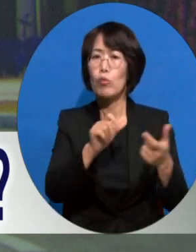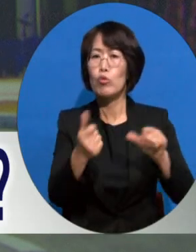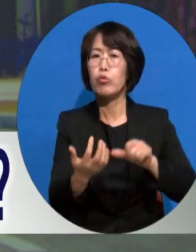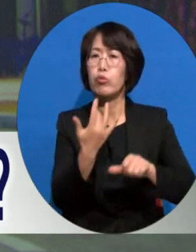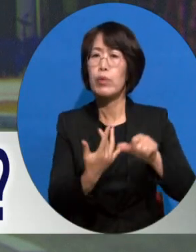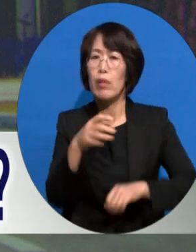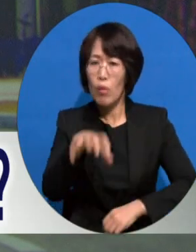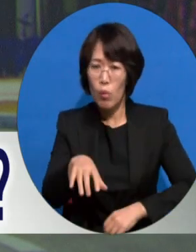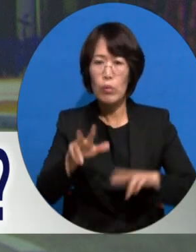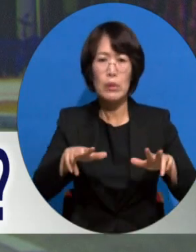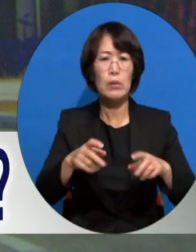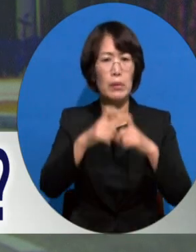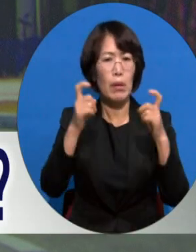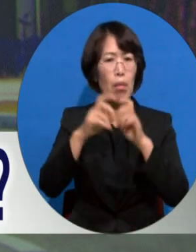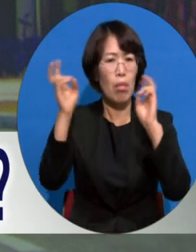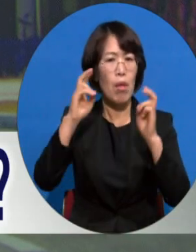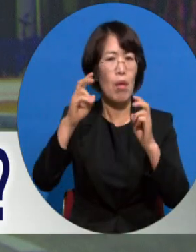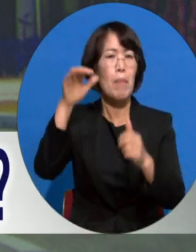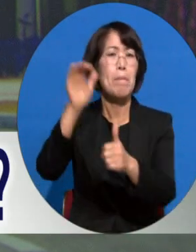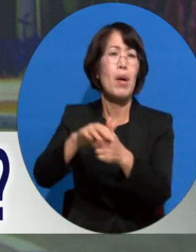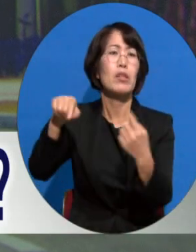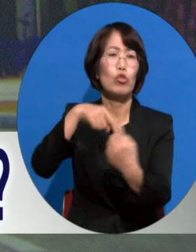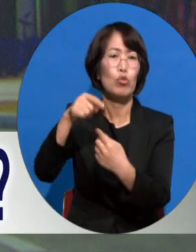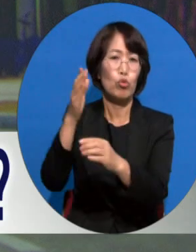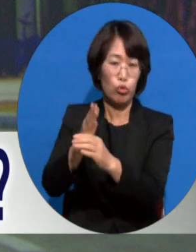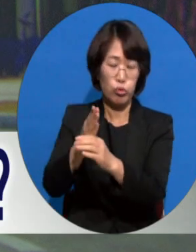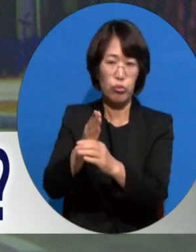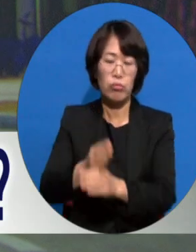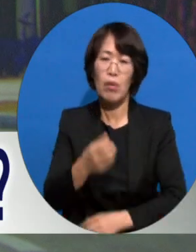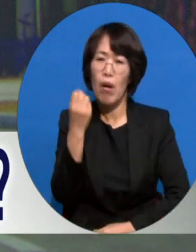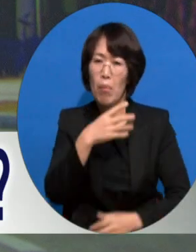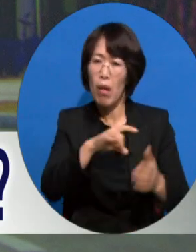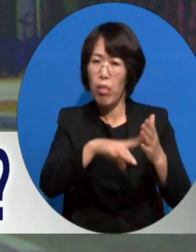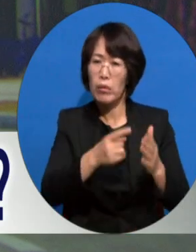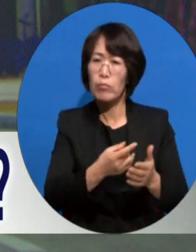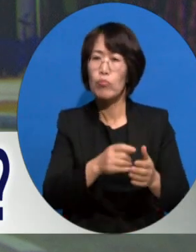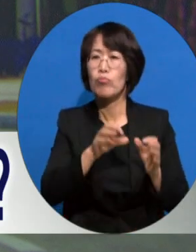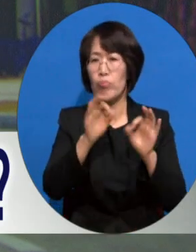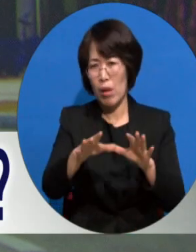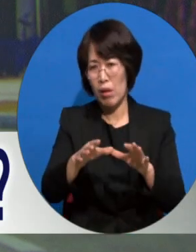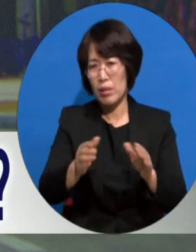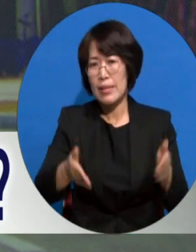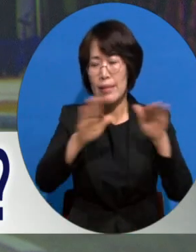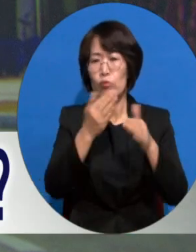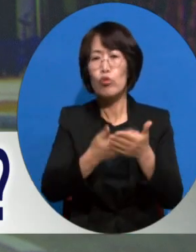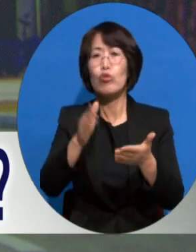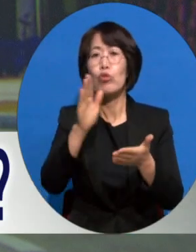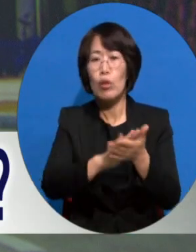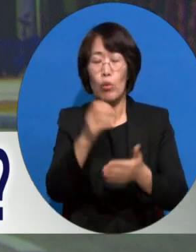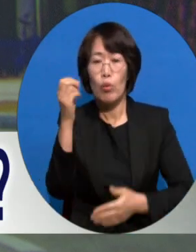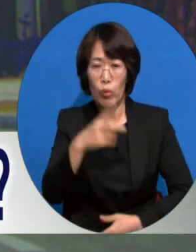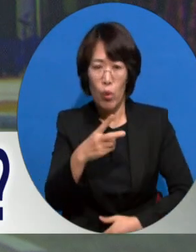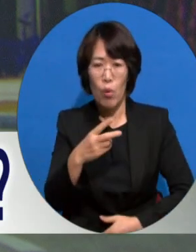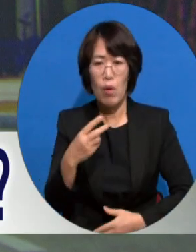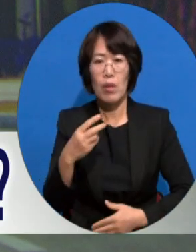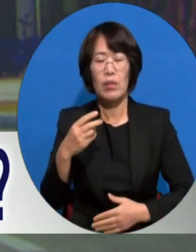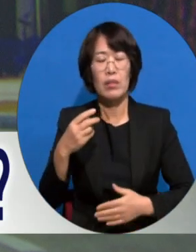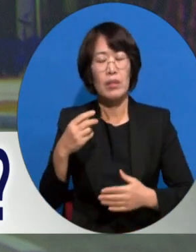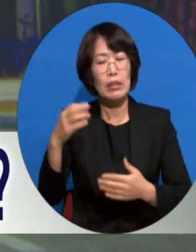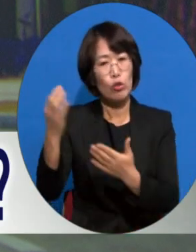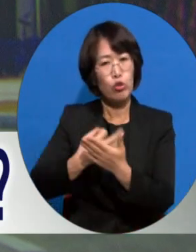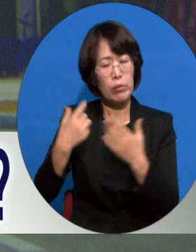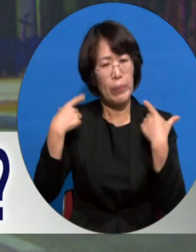화장장은 현재 민간의 위탁 운영을 맡기고 있습니다. 어차피 세금을 들여 보수 정비를 하는 시설인데다 안정적인